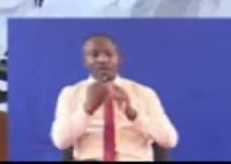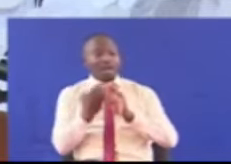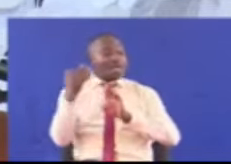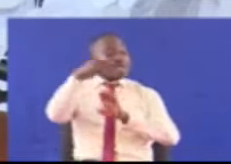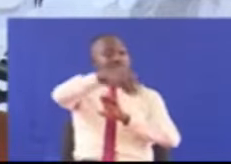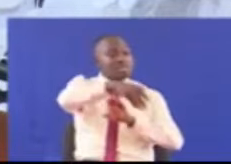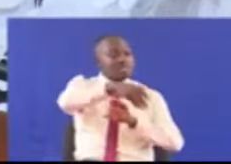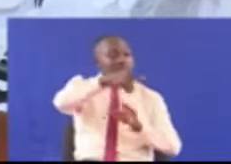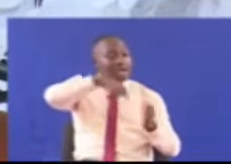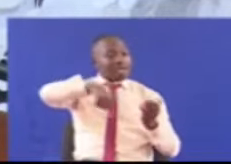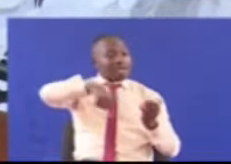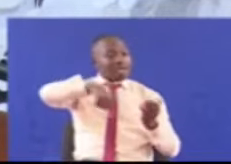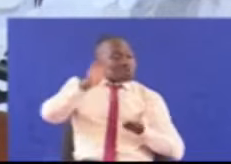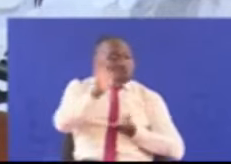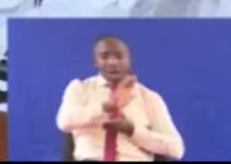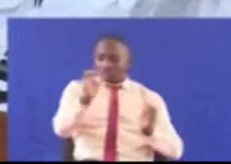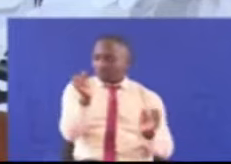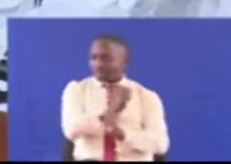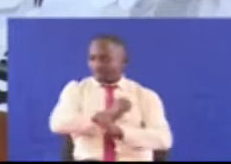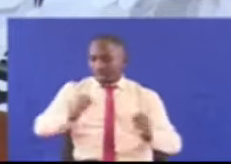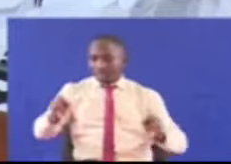Tukamwandaa Londo. Londo simama.